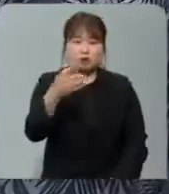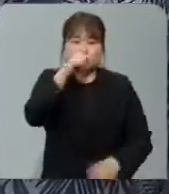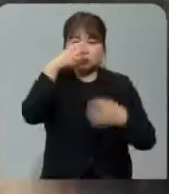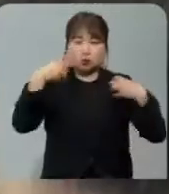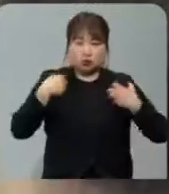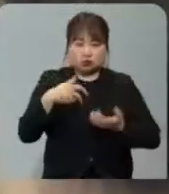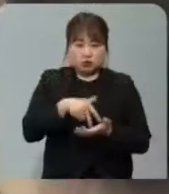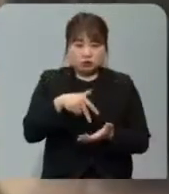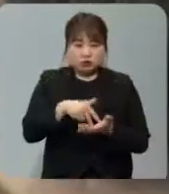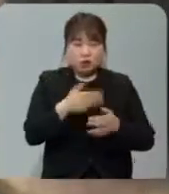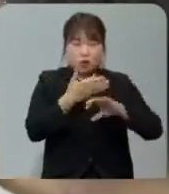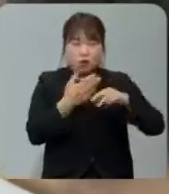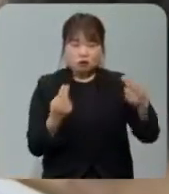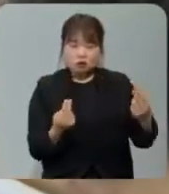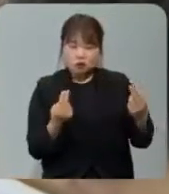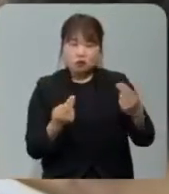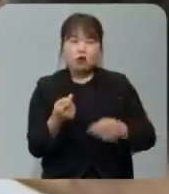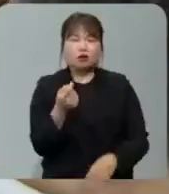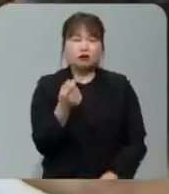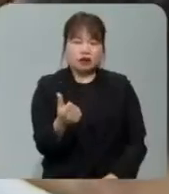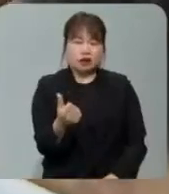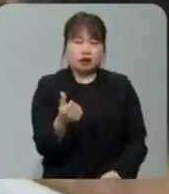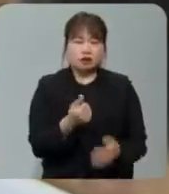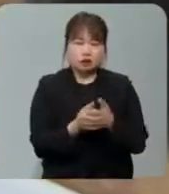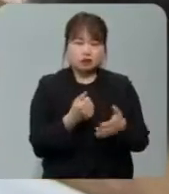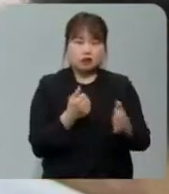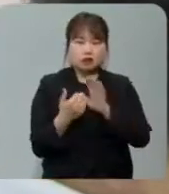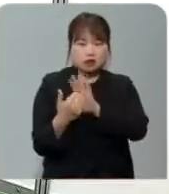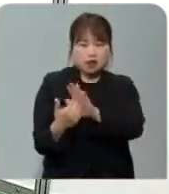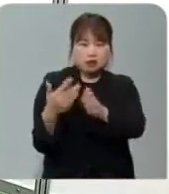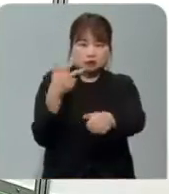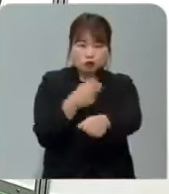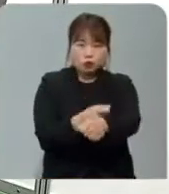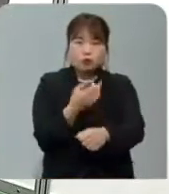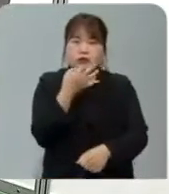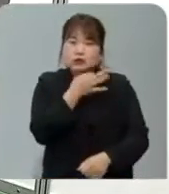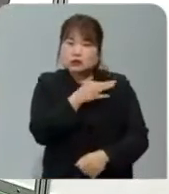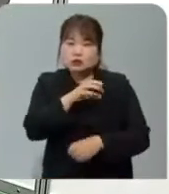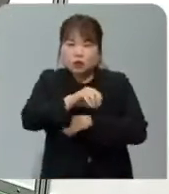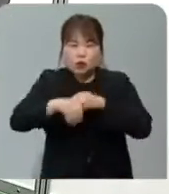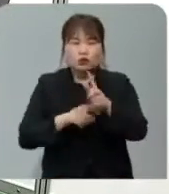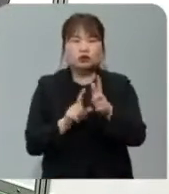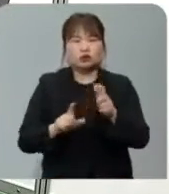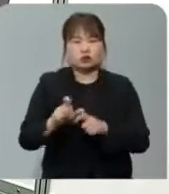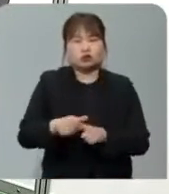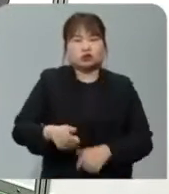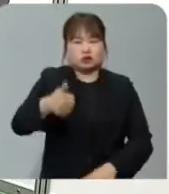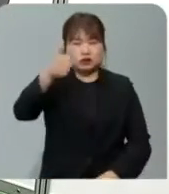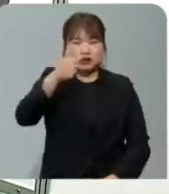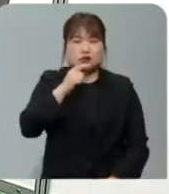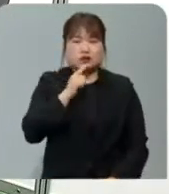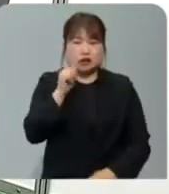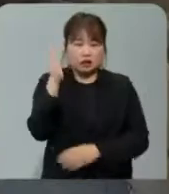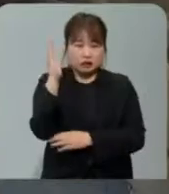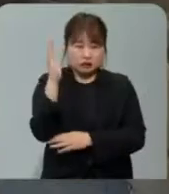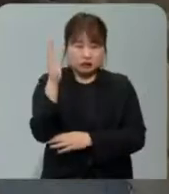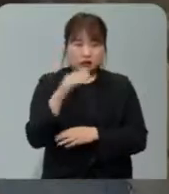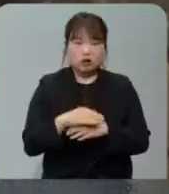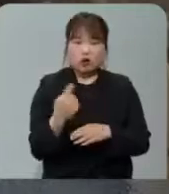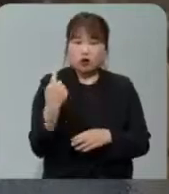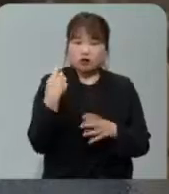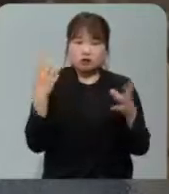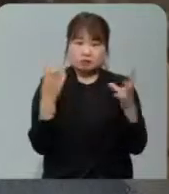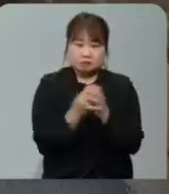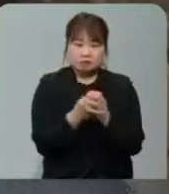사례가 외국보다 적은 수준이라면서 예방 접종으로 얻는 이익이 더 크다고 강조했습니다. 어제 마감된